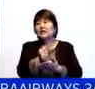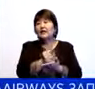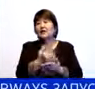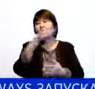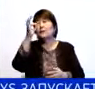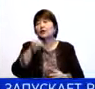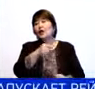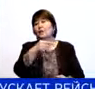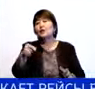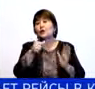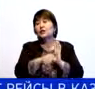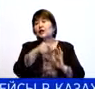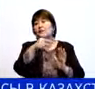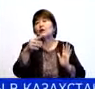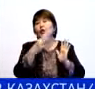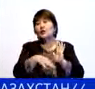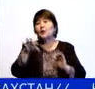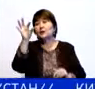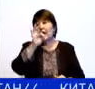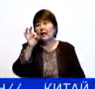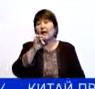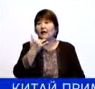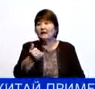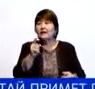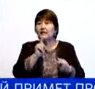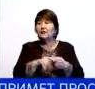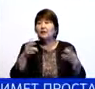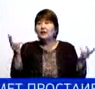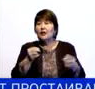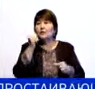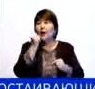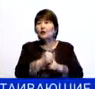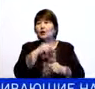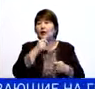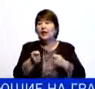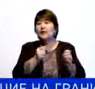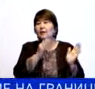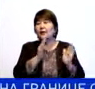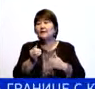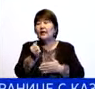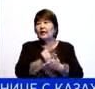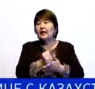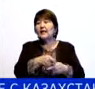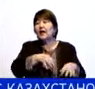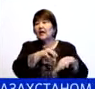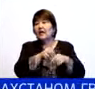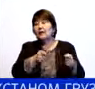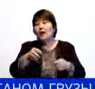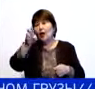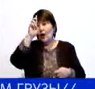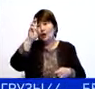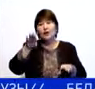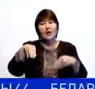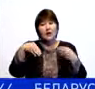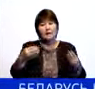температуре минус 60 минус 90 градусов в этой связи необходимо строго соблюдать правила хранения и транспортировки государством